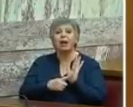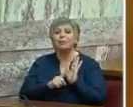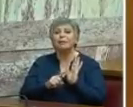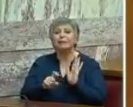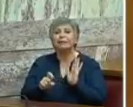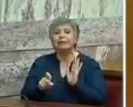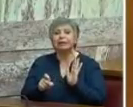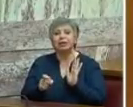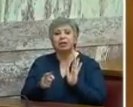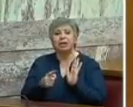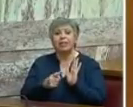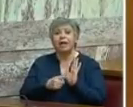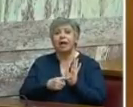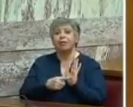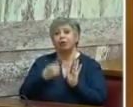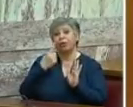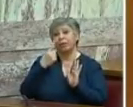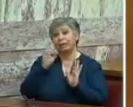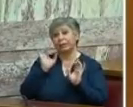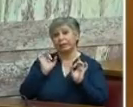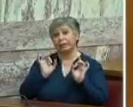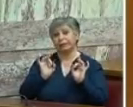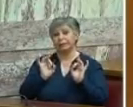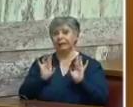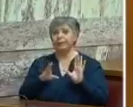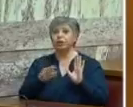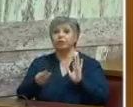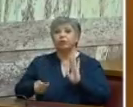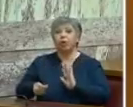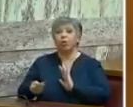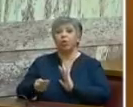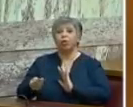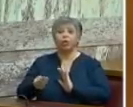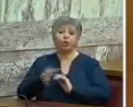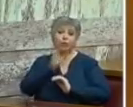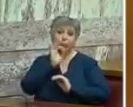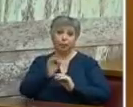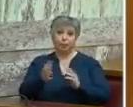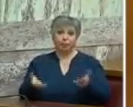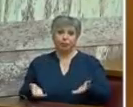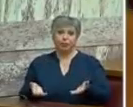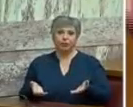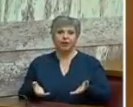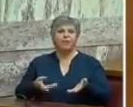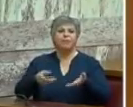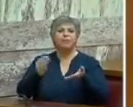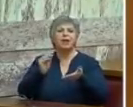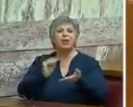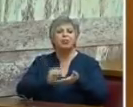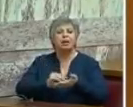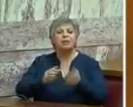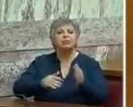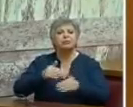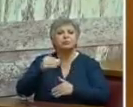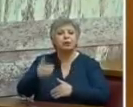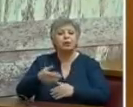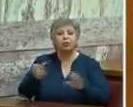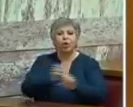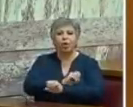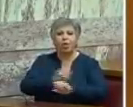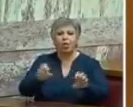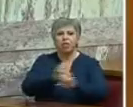τα πήρε κανένας και τότε. Δεν τα πήρε κανένας και τότε. Ή όταν σμπρώχνατε τα επόμενα χρόνια διαφημιστική δαπάνη